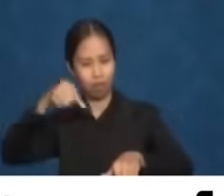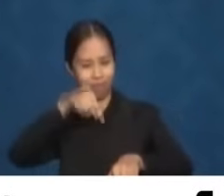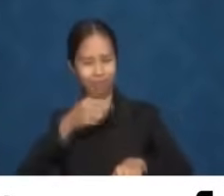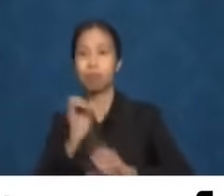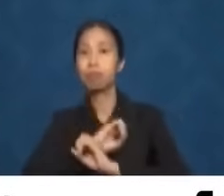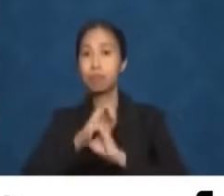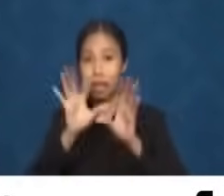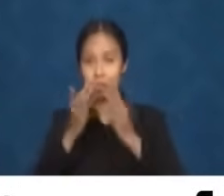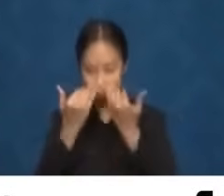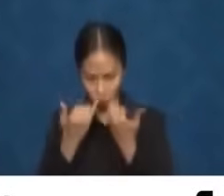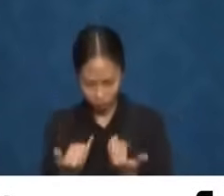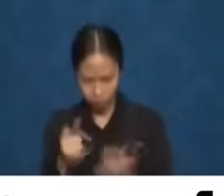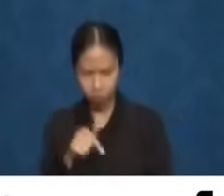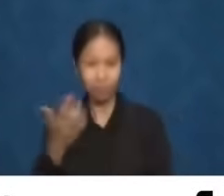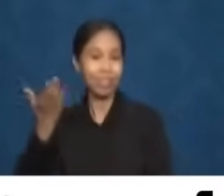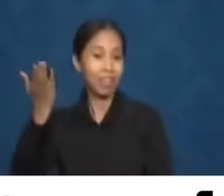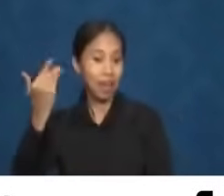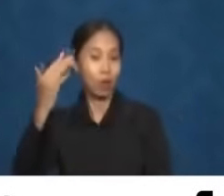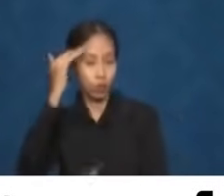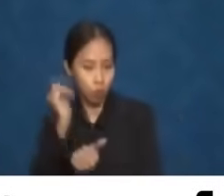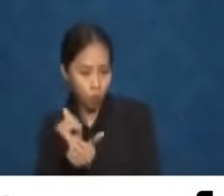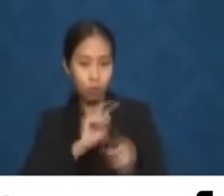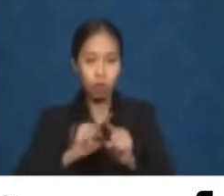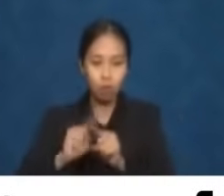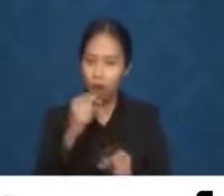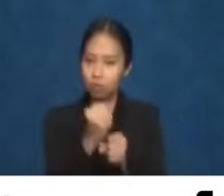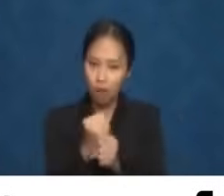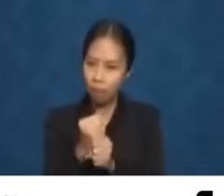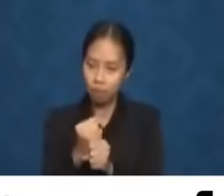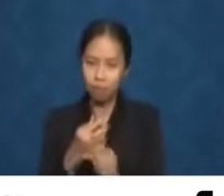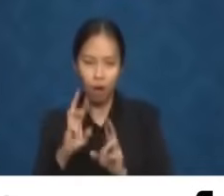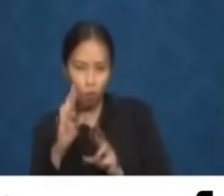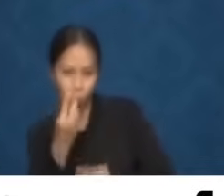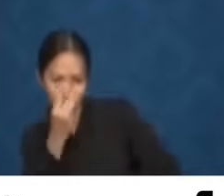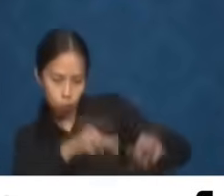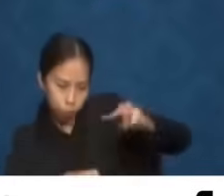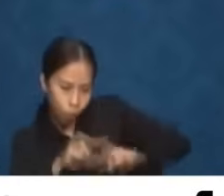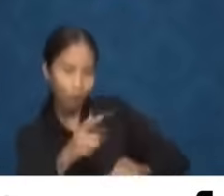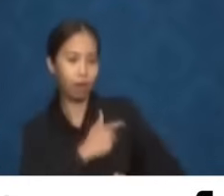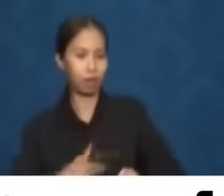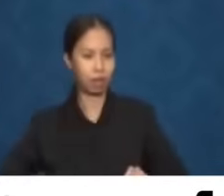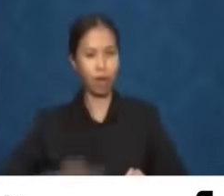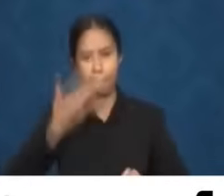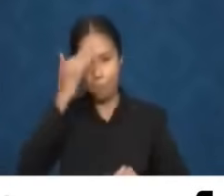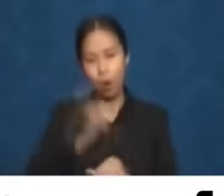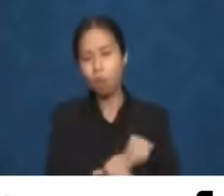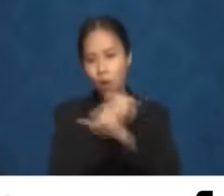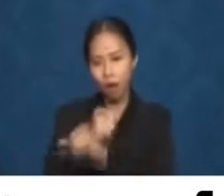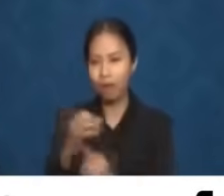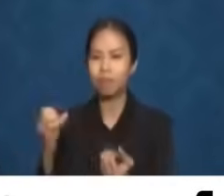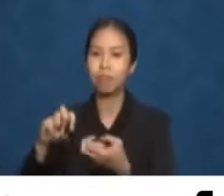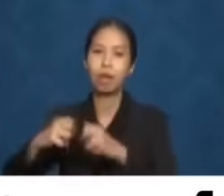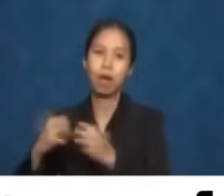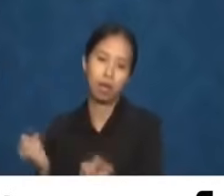ที่เกิดขึ้นแต่ก็พยายามใจเย็นโยกลงแล้วก็หวังว่าสิ่งที่เกิดขึ้นเจ้าหน้าที่จะดำเนินการอย่างถูกต้องไม่ใช่ว่าดำเนินการแบบไม่ชัดเจ